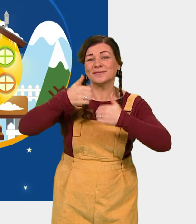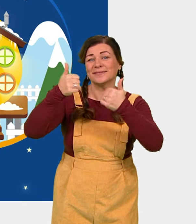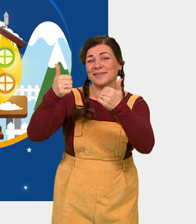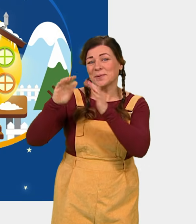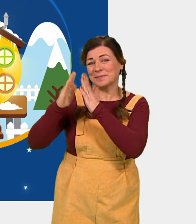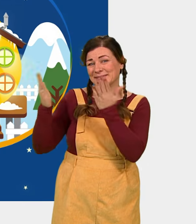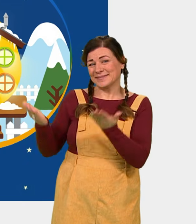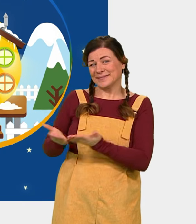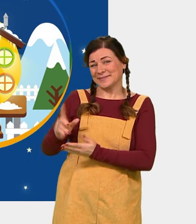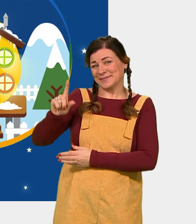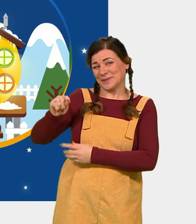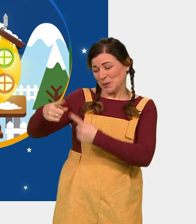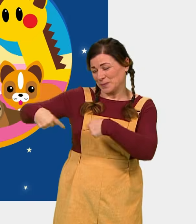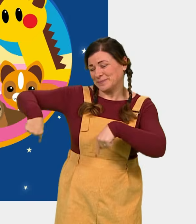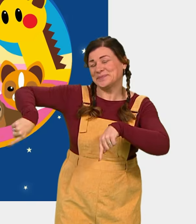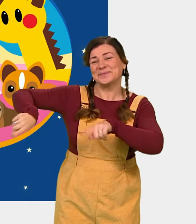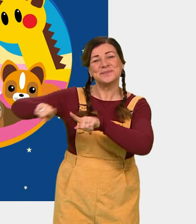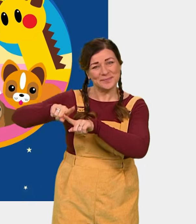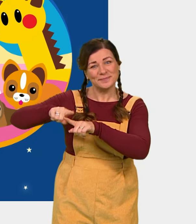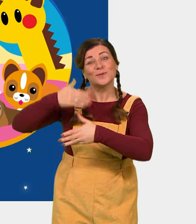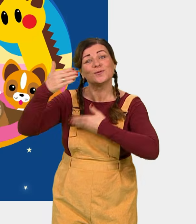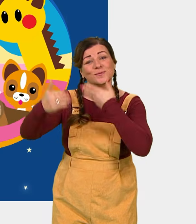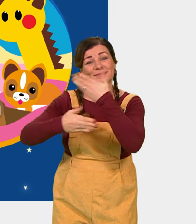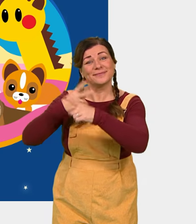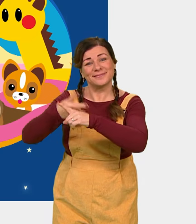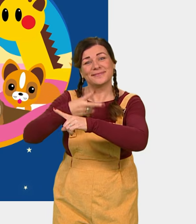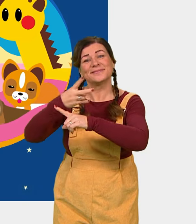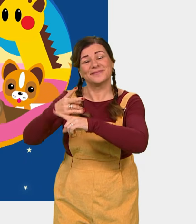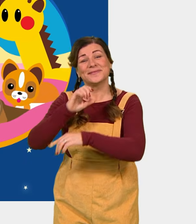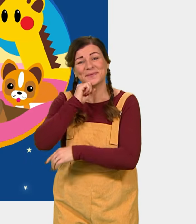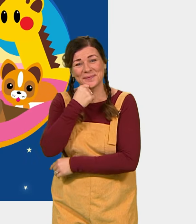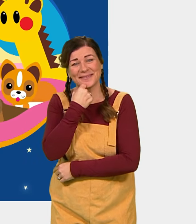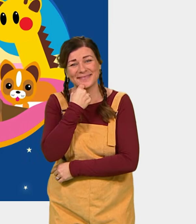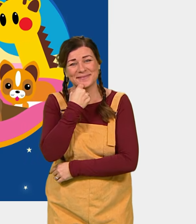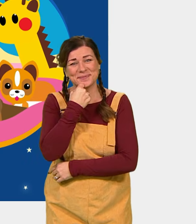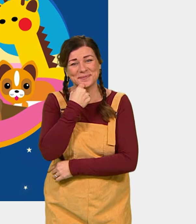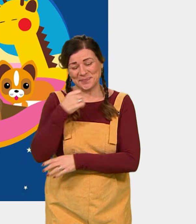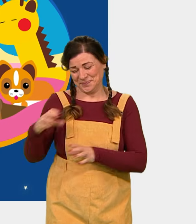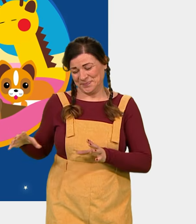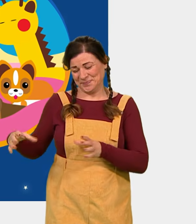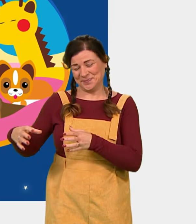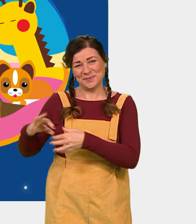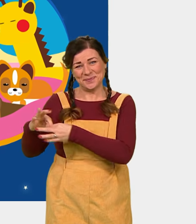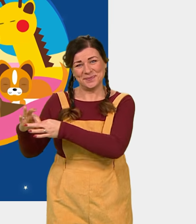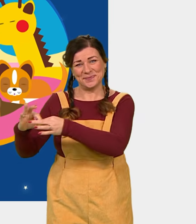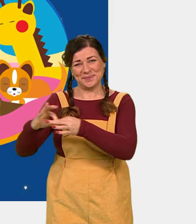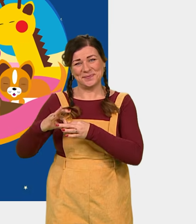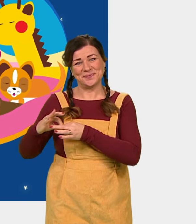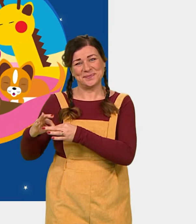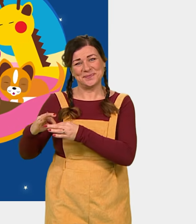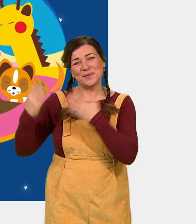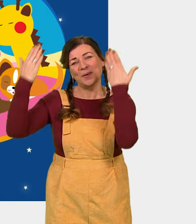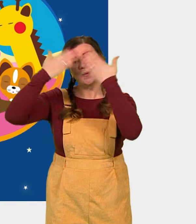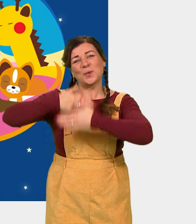Nos da o fyd cyw, bydd stori eto rhyw dro gan y criw. Ie, nos